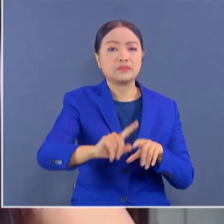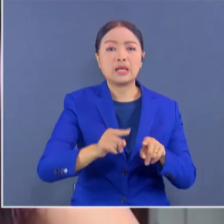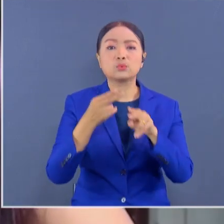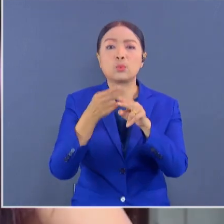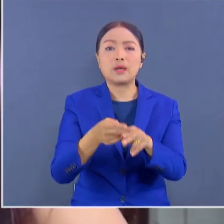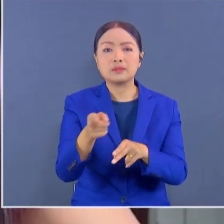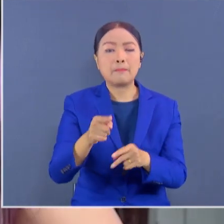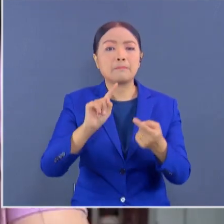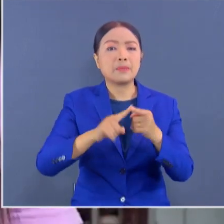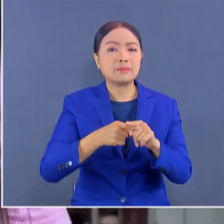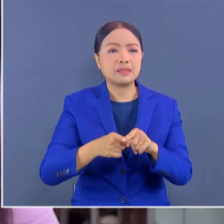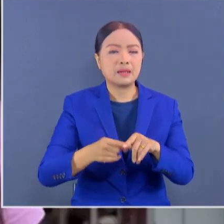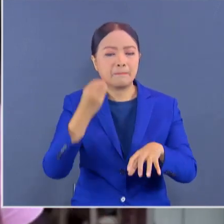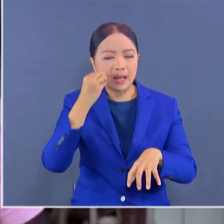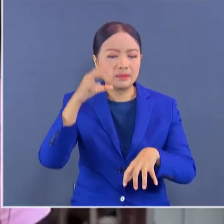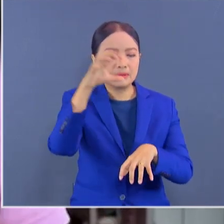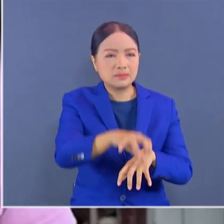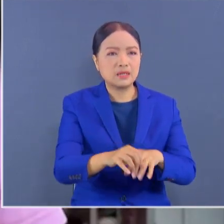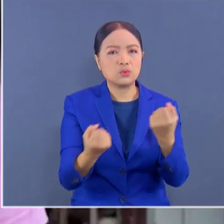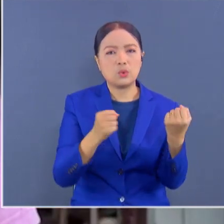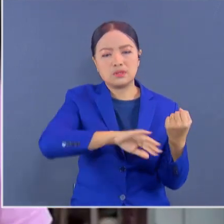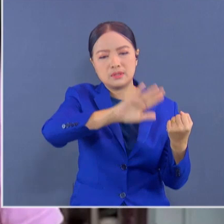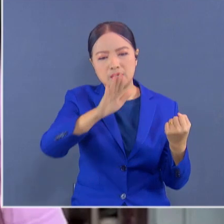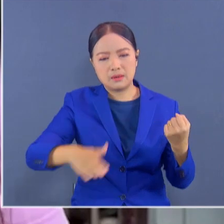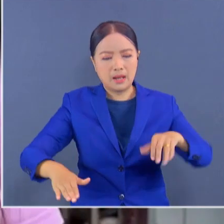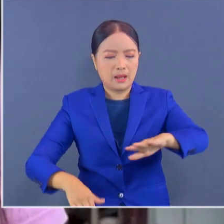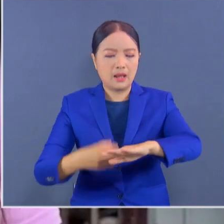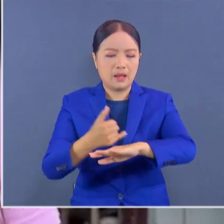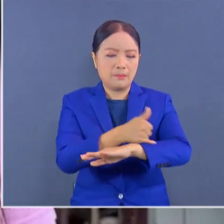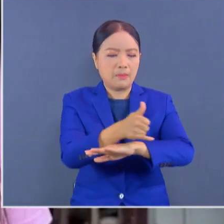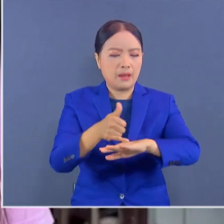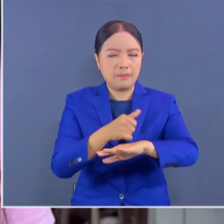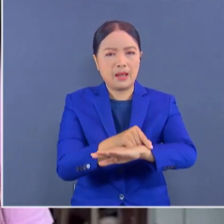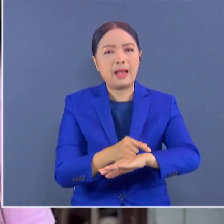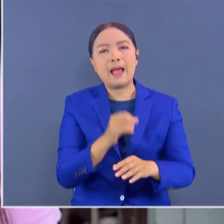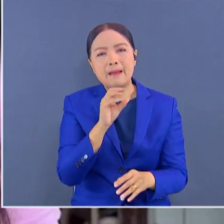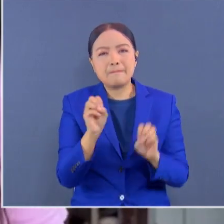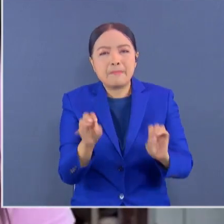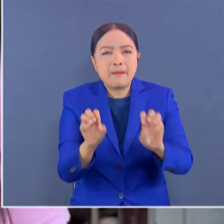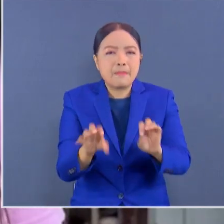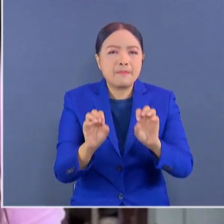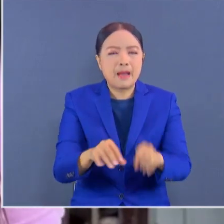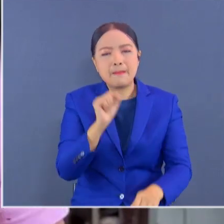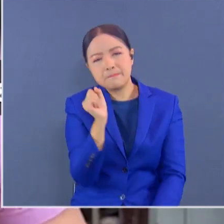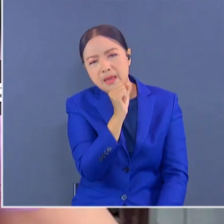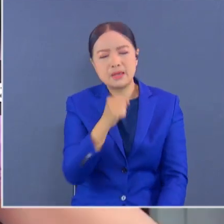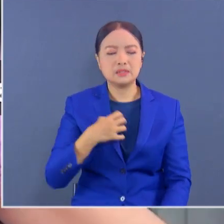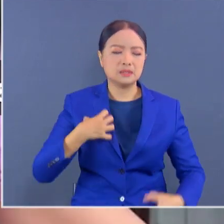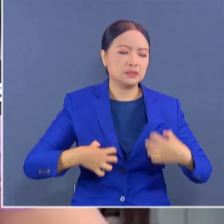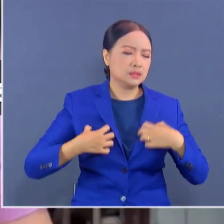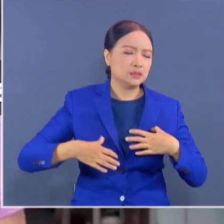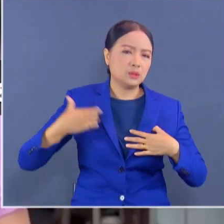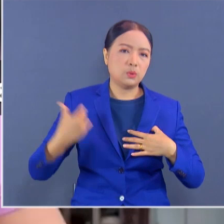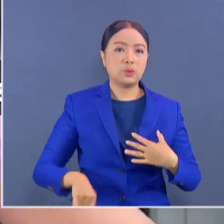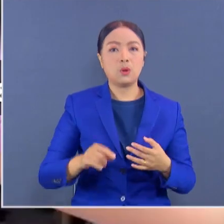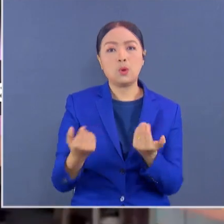เองเอาเพื่อนมากินหน้าบ้านเปิดท้ายกระบะเปิดเพลงเสียงดังเฮฮาปาร์ตี้สร้างความรำคาญรถเพื่